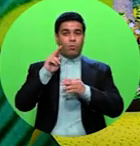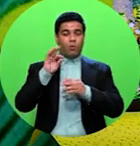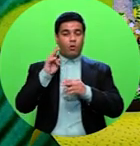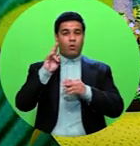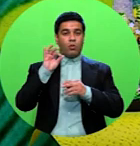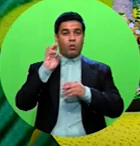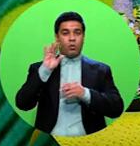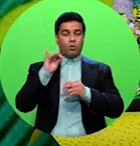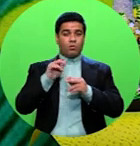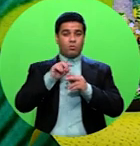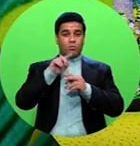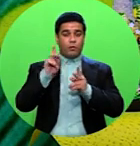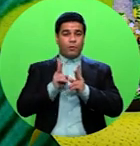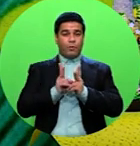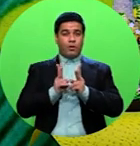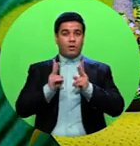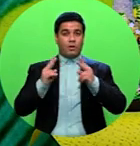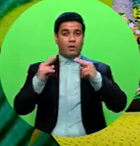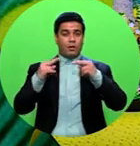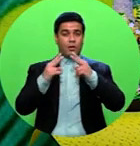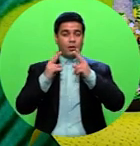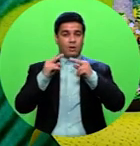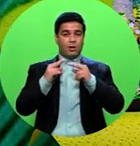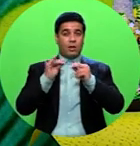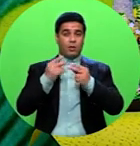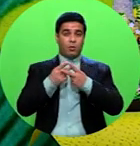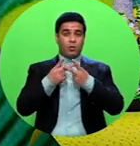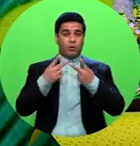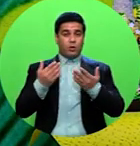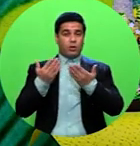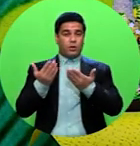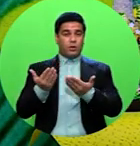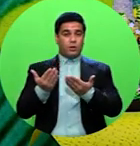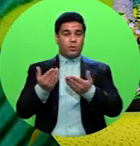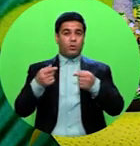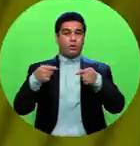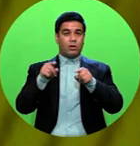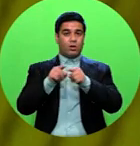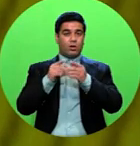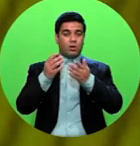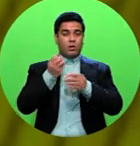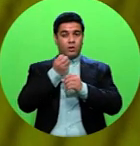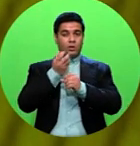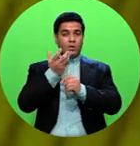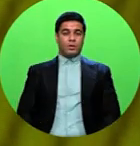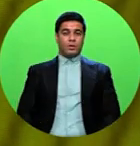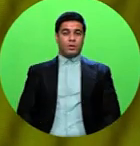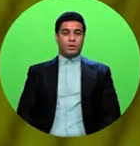цветок, вырезаете и получаете вот такие вот